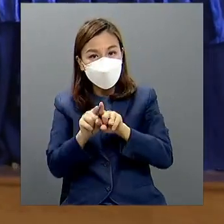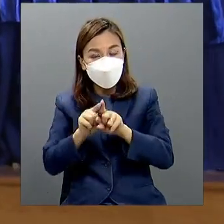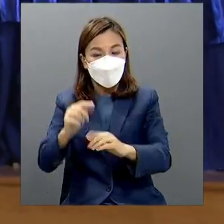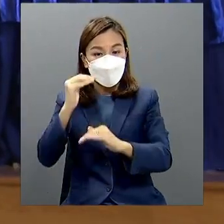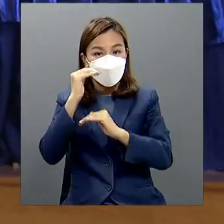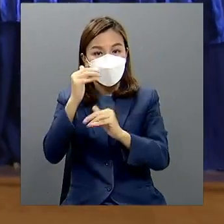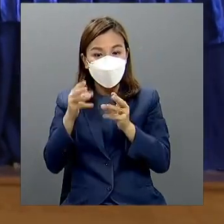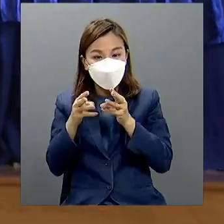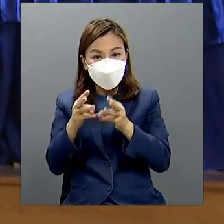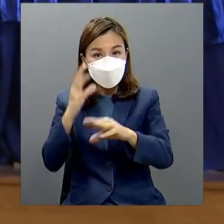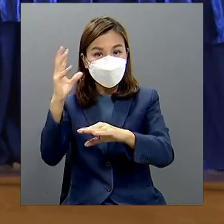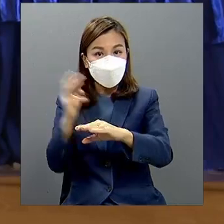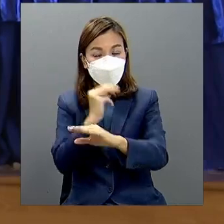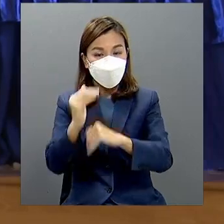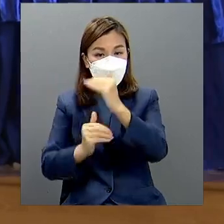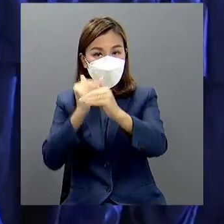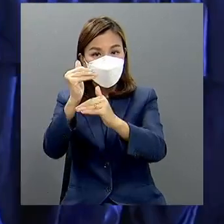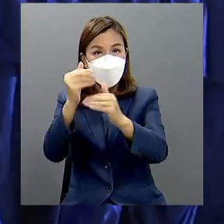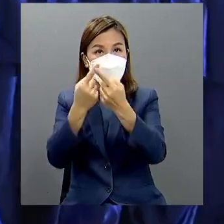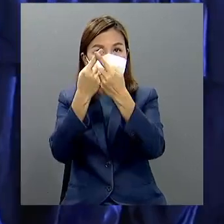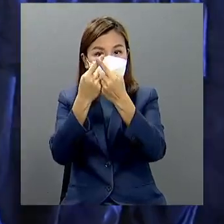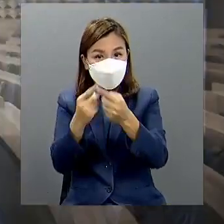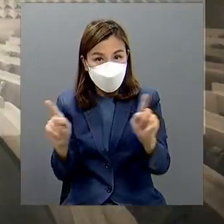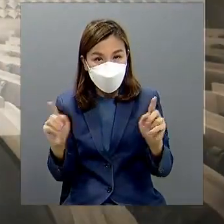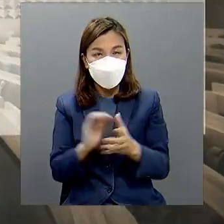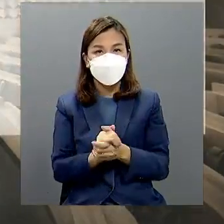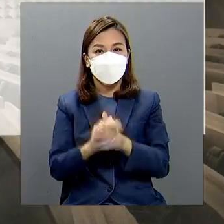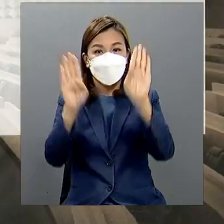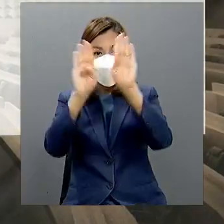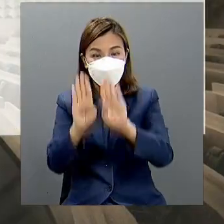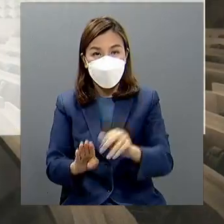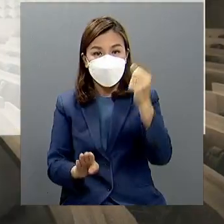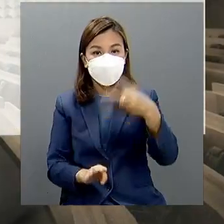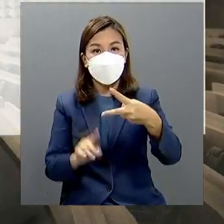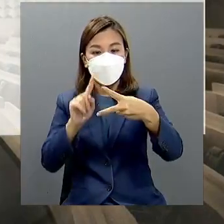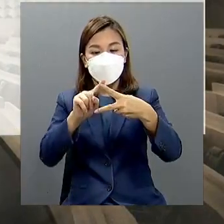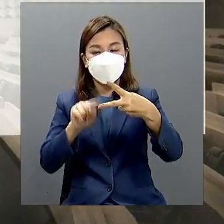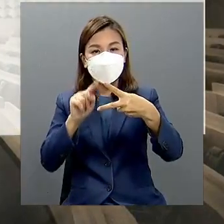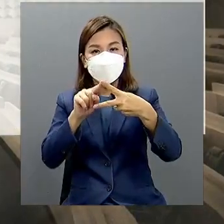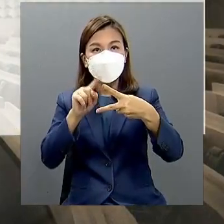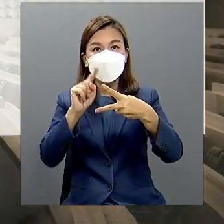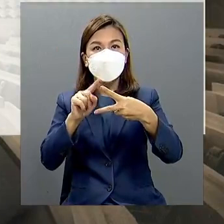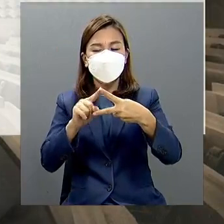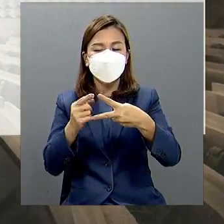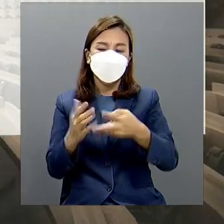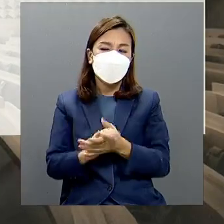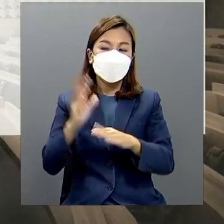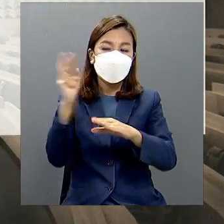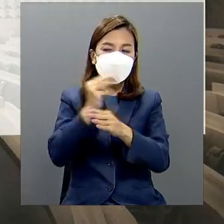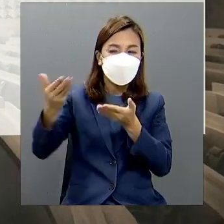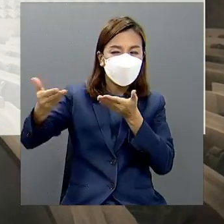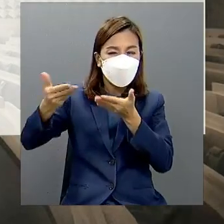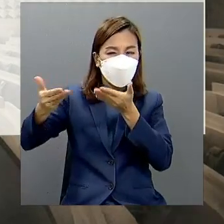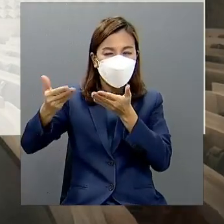วยกันแต่กำลังถูกตีความใน2บริบทด้วยกันค่ะ1คือกำลังต่อรองทางการเมืองหรือไม่ส.ส.เศรษฐกิจ